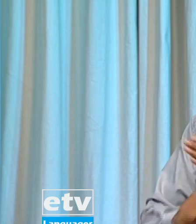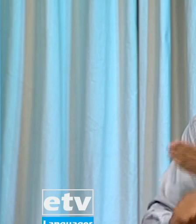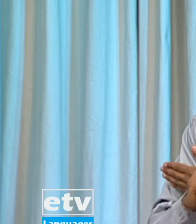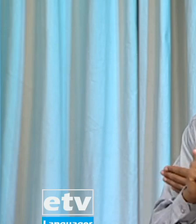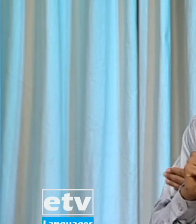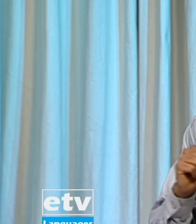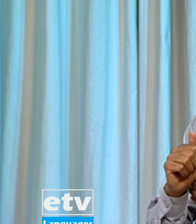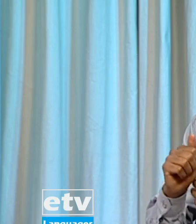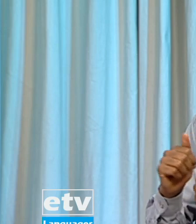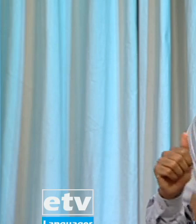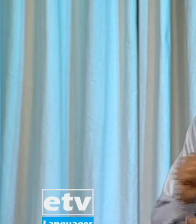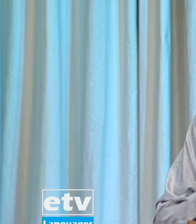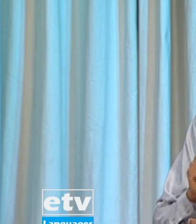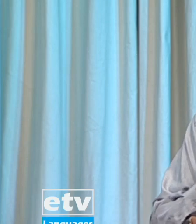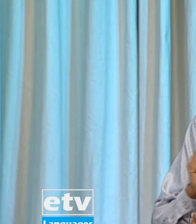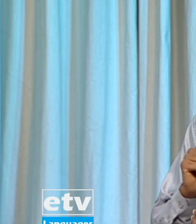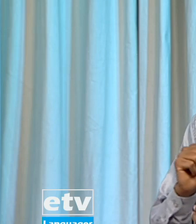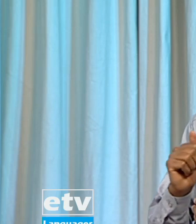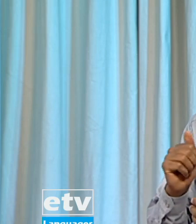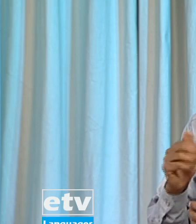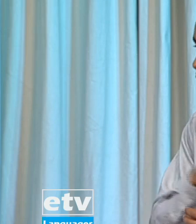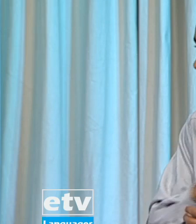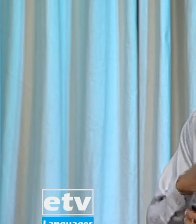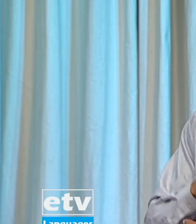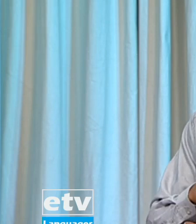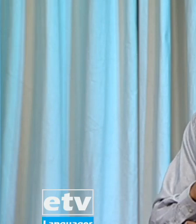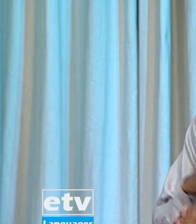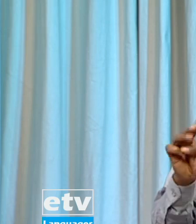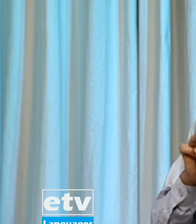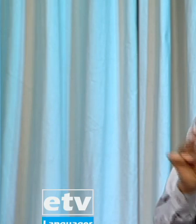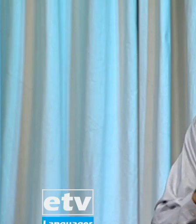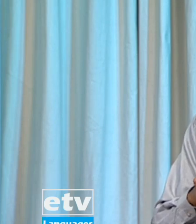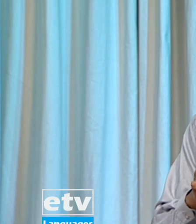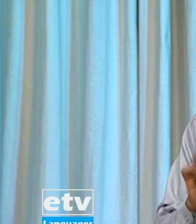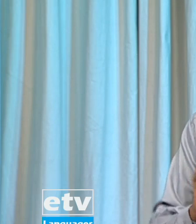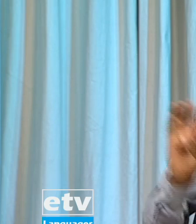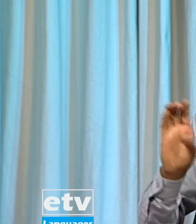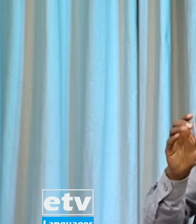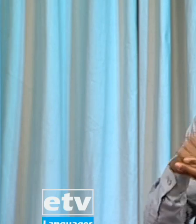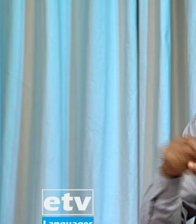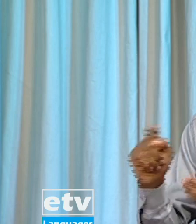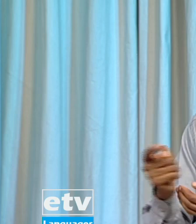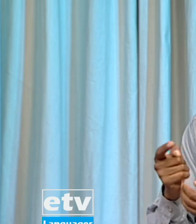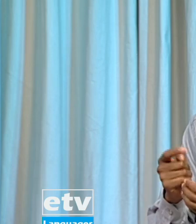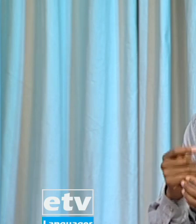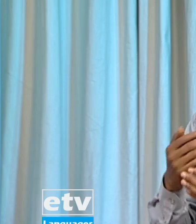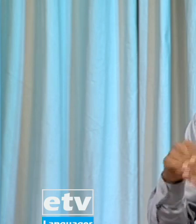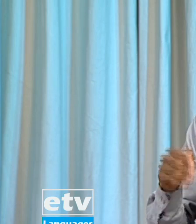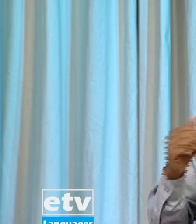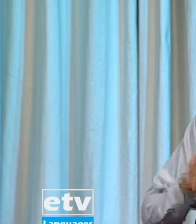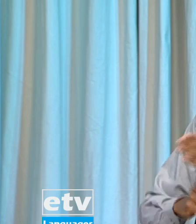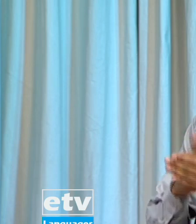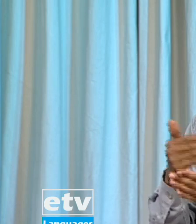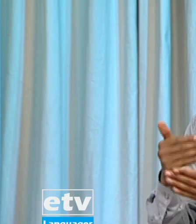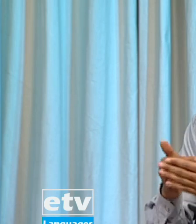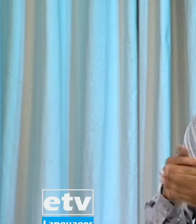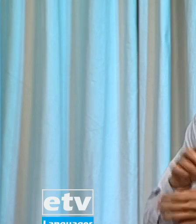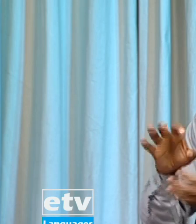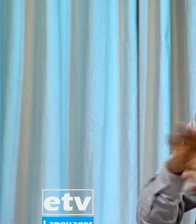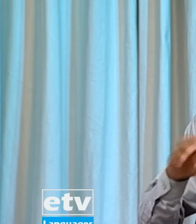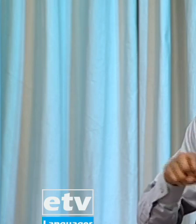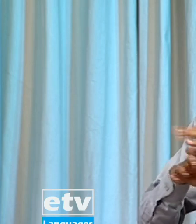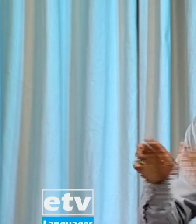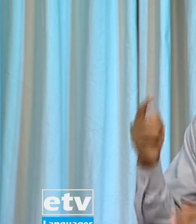አካል ጉዳተኞችም ደግሞ የራሳቸውን ሞራልም ስነልቦናም ደግሞ ከፍ የሚያደርግ ሲዲ ስለሆነ እንዴት ነው አካል ጉዳተኞችም ጋር